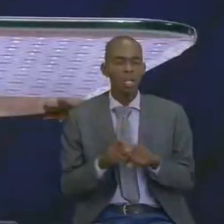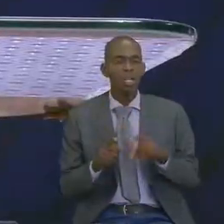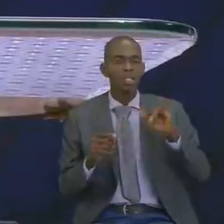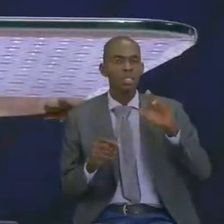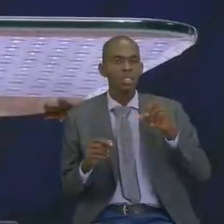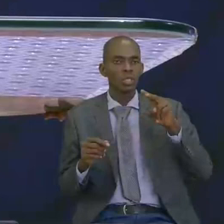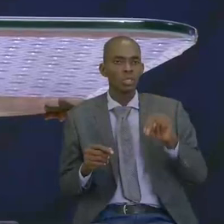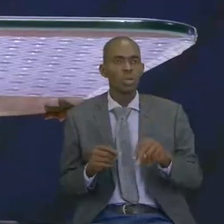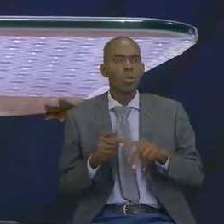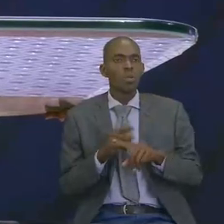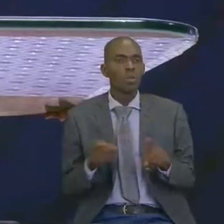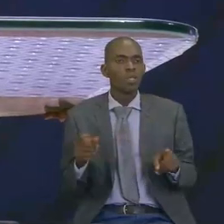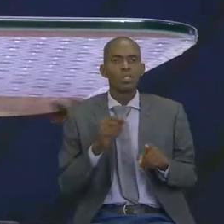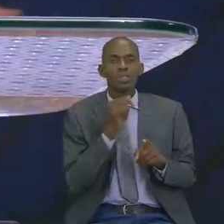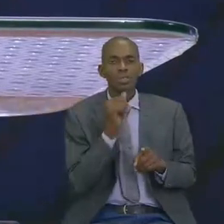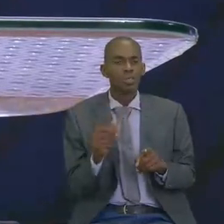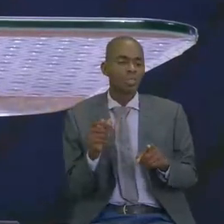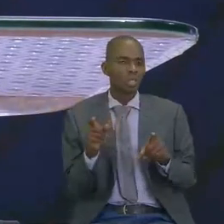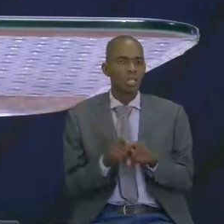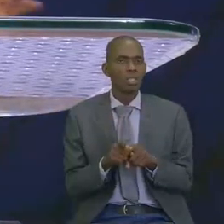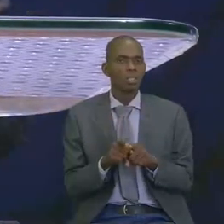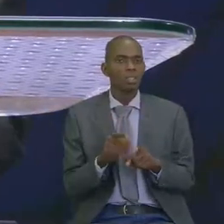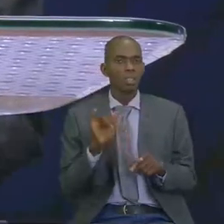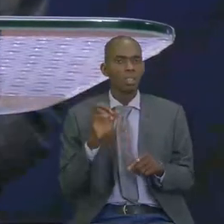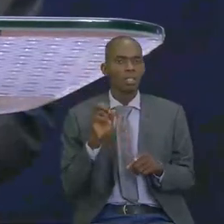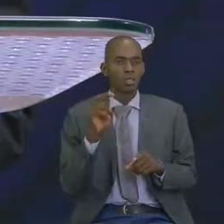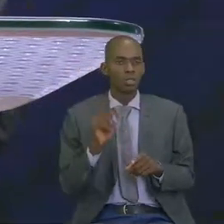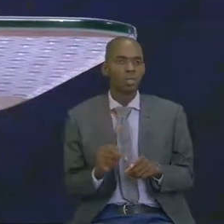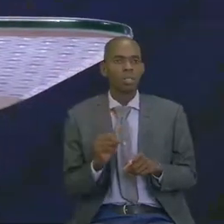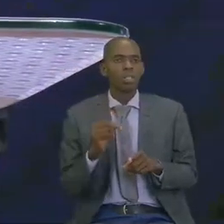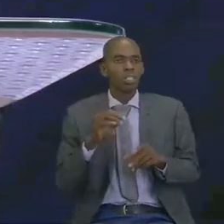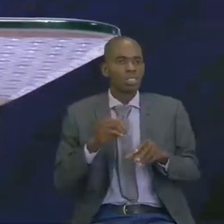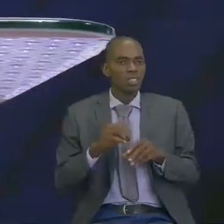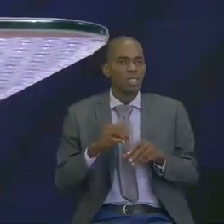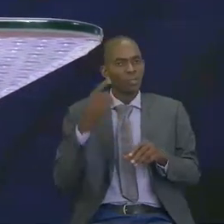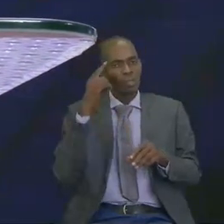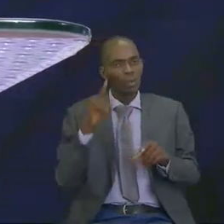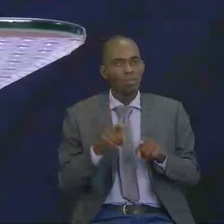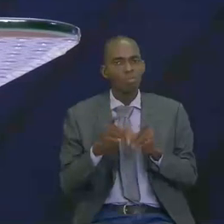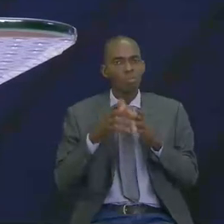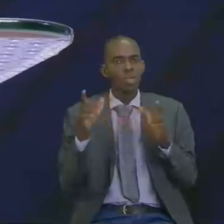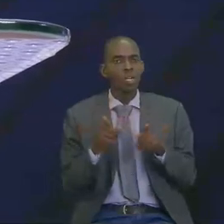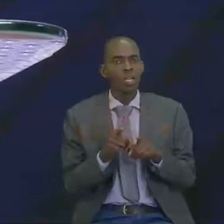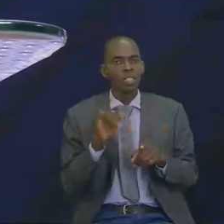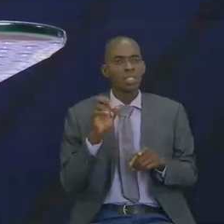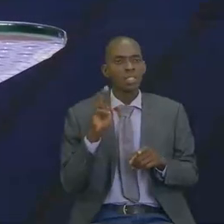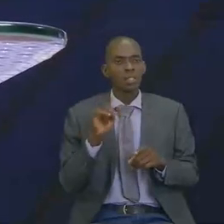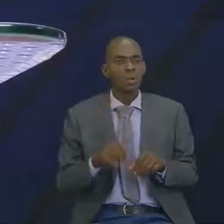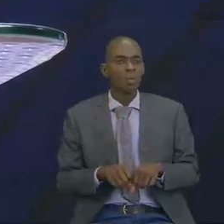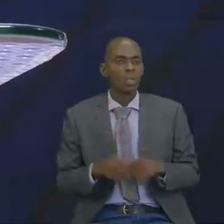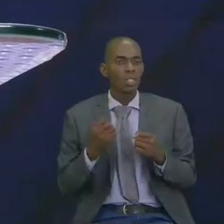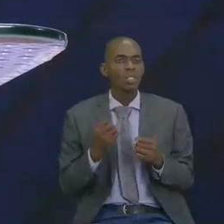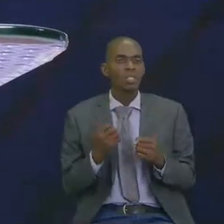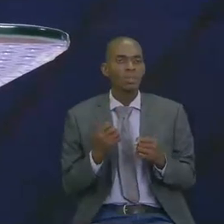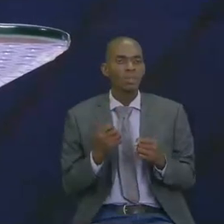même que le fer brise et rompt tout, et brisera et rompra tout, comme le fer qui met tout